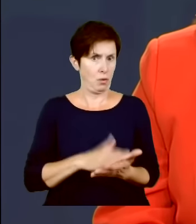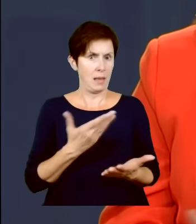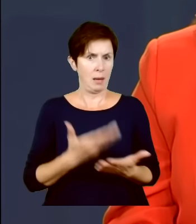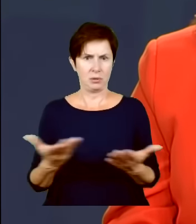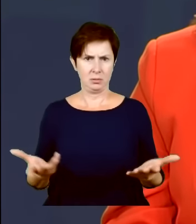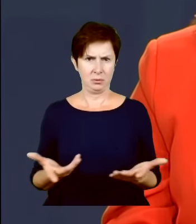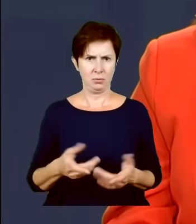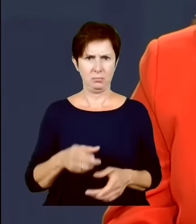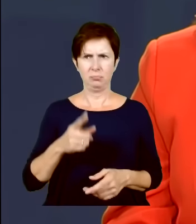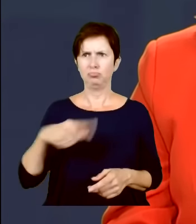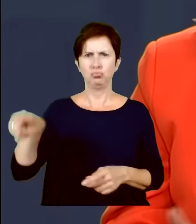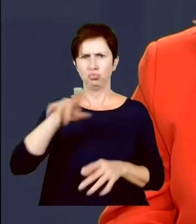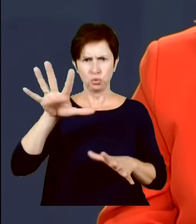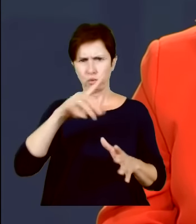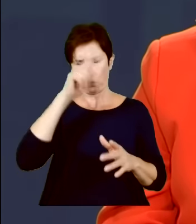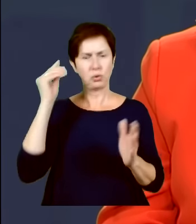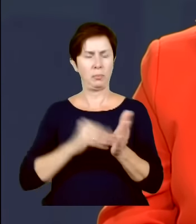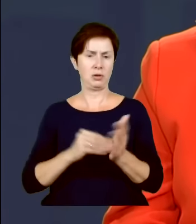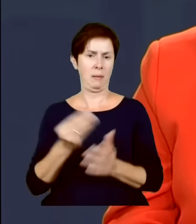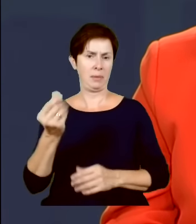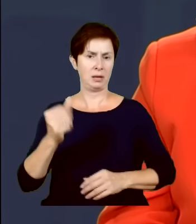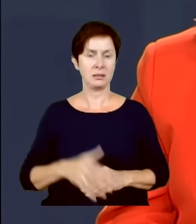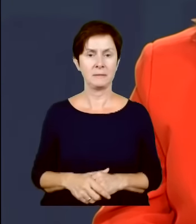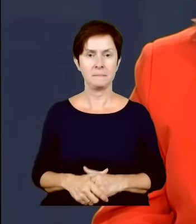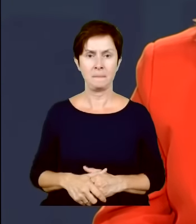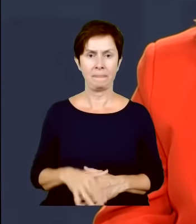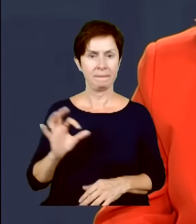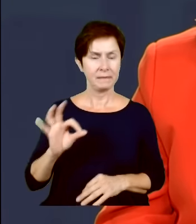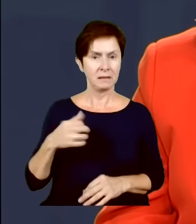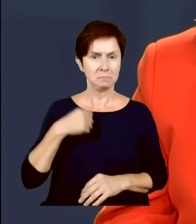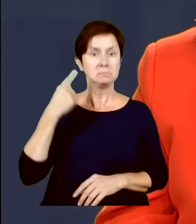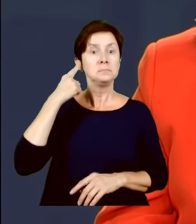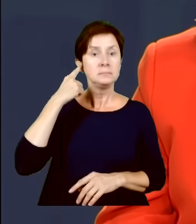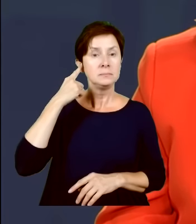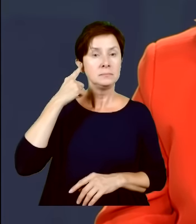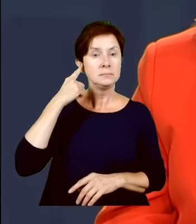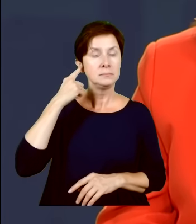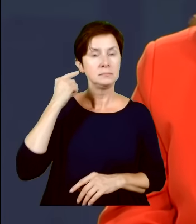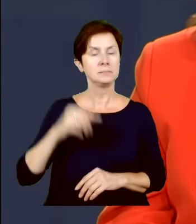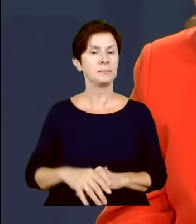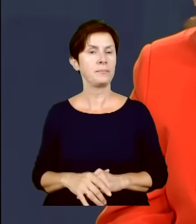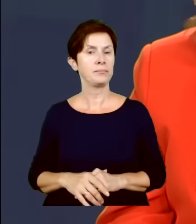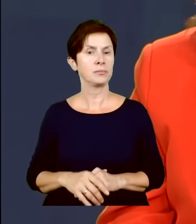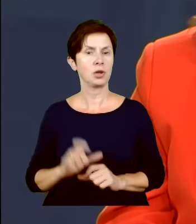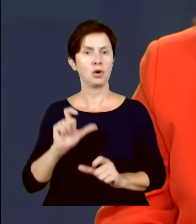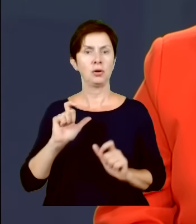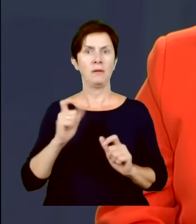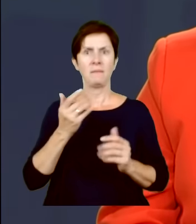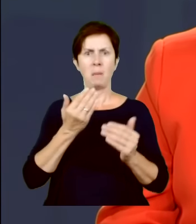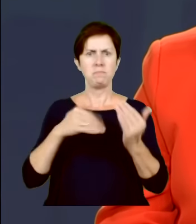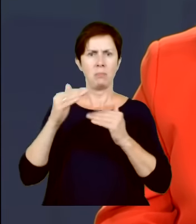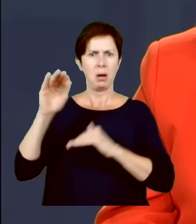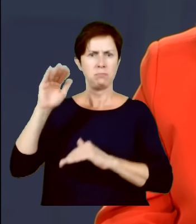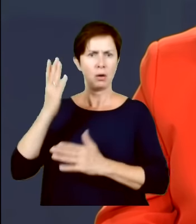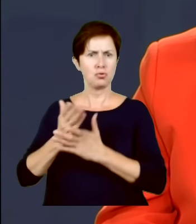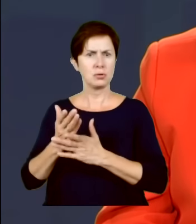potrzebujących coraz więcej dzisiaj kolejny artykuł o tym że mamy że mamy coraz więcej osób bezdomnych chociażby